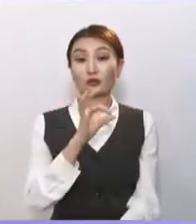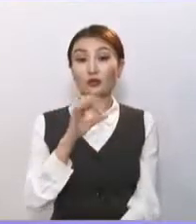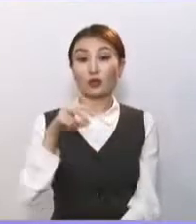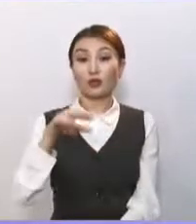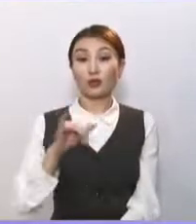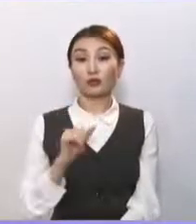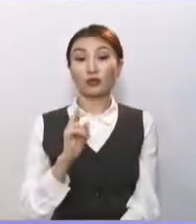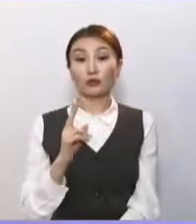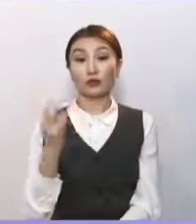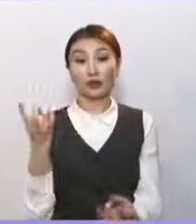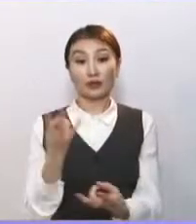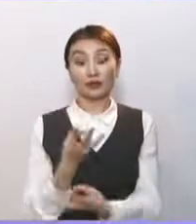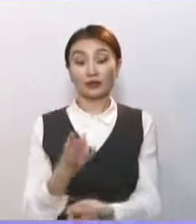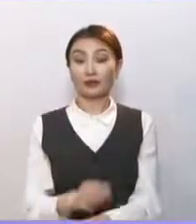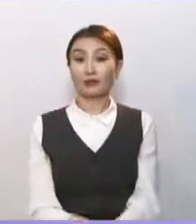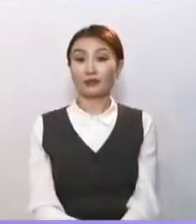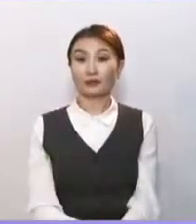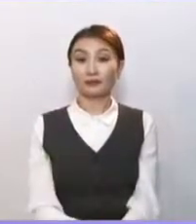керек.